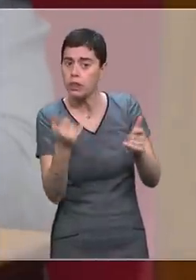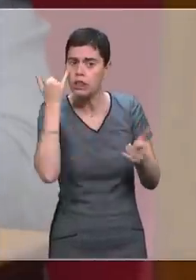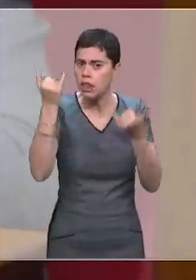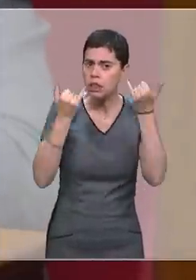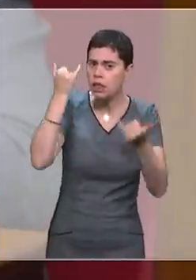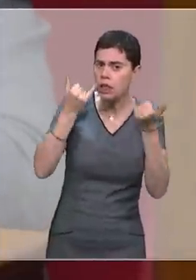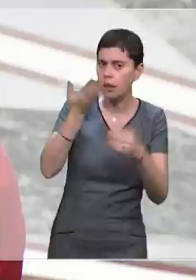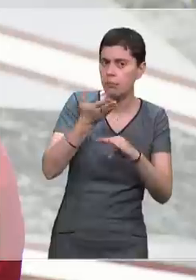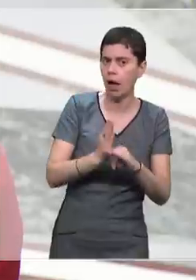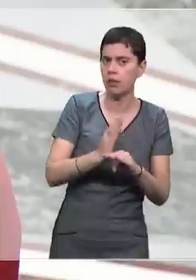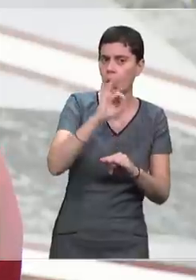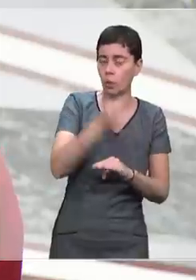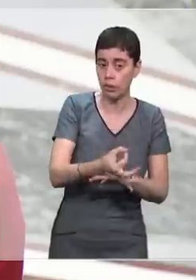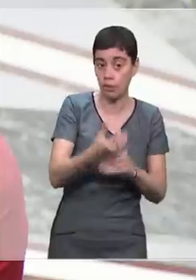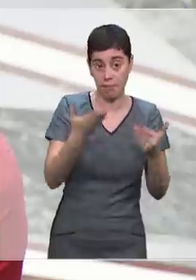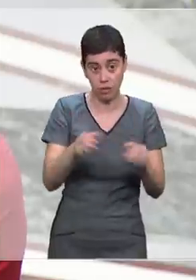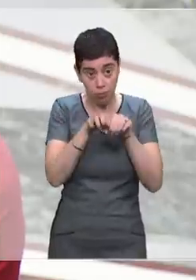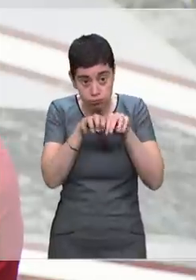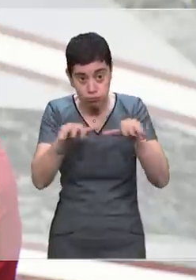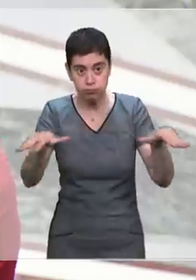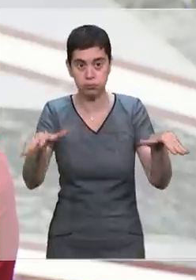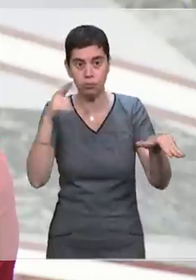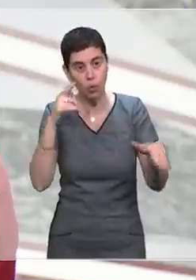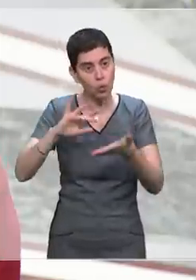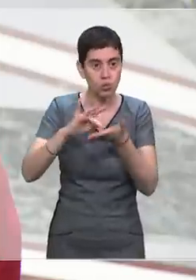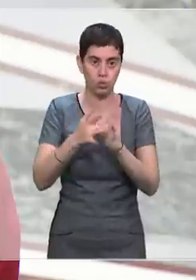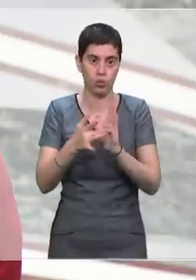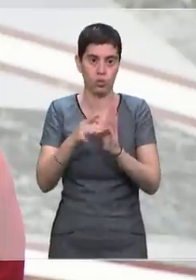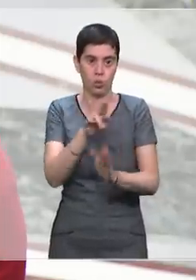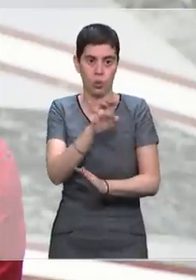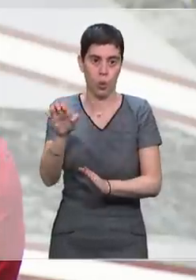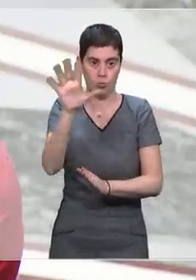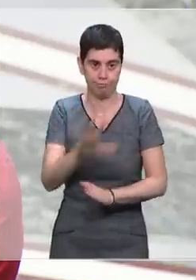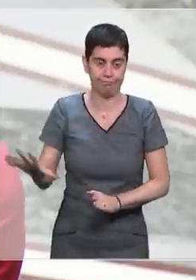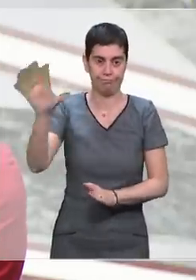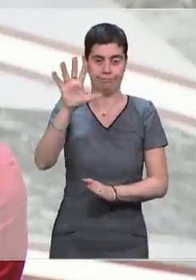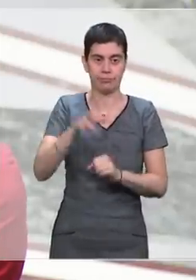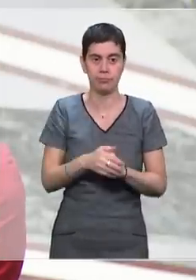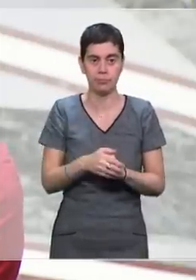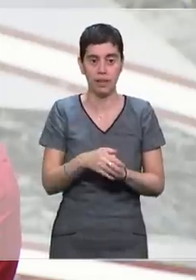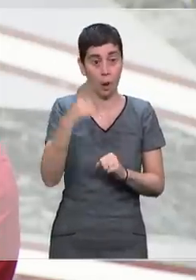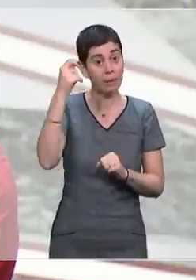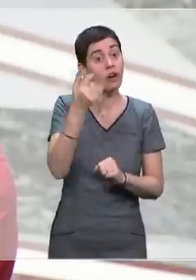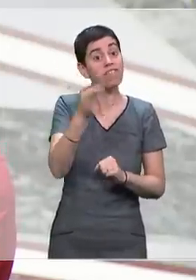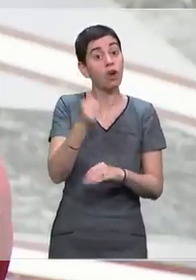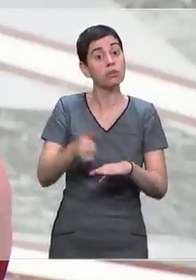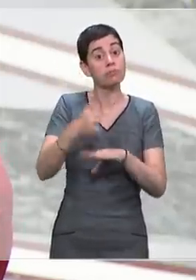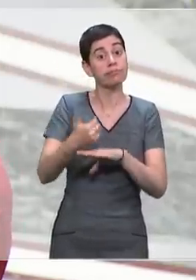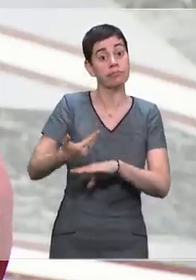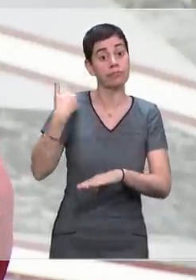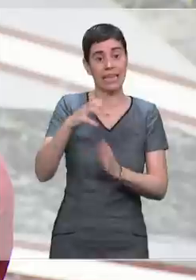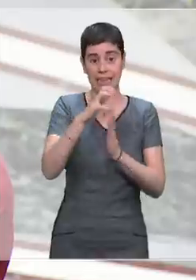faut maintenant agir à plus grande échelle, celle de l'Union européenne. Sous présidence française d'abord, nous avons fait de ce texte une